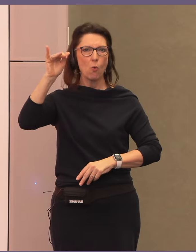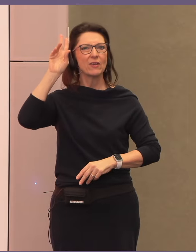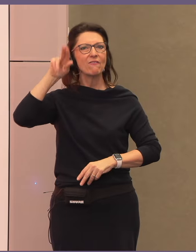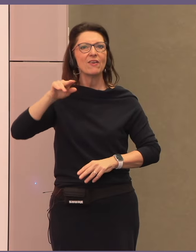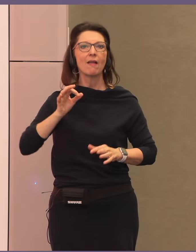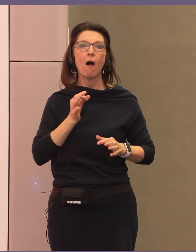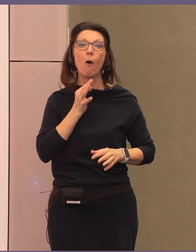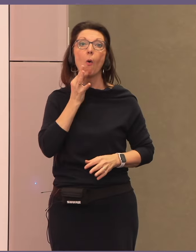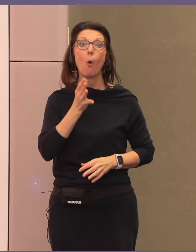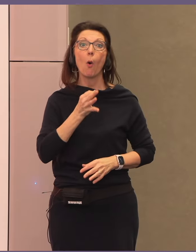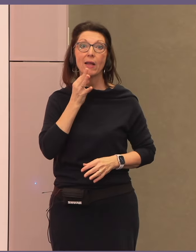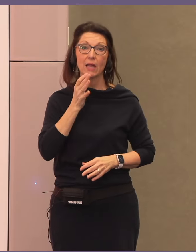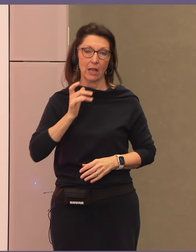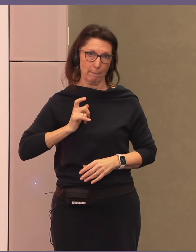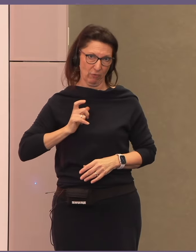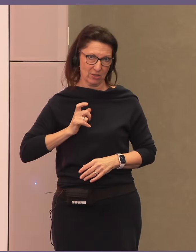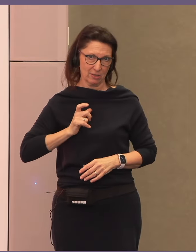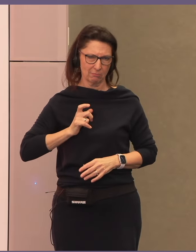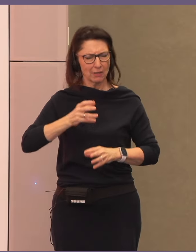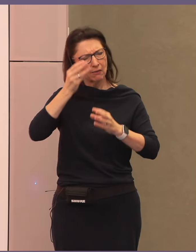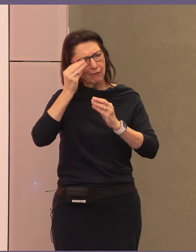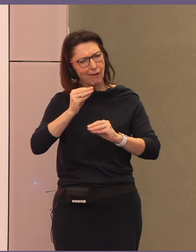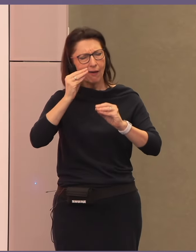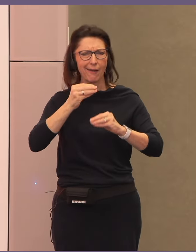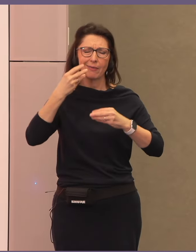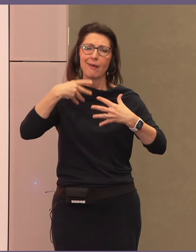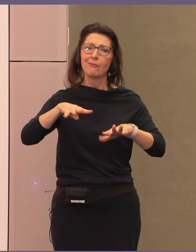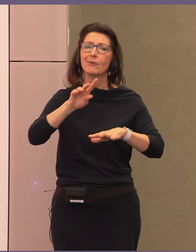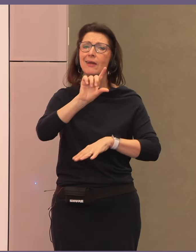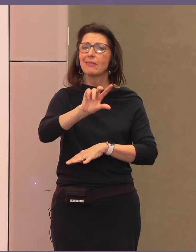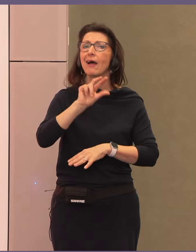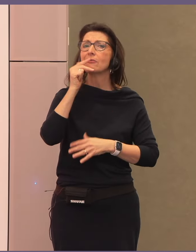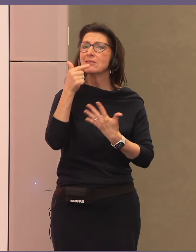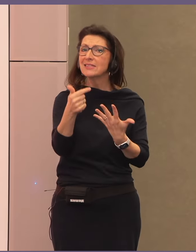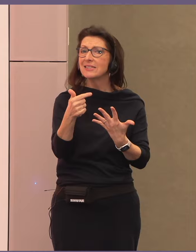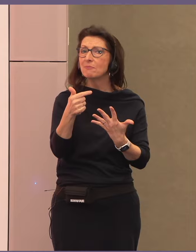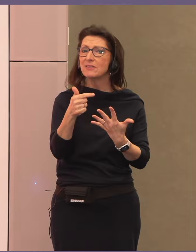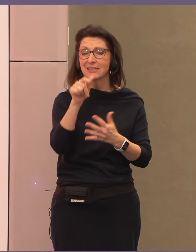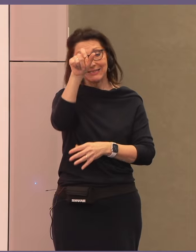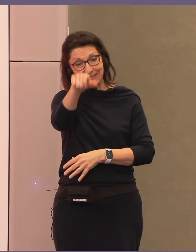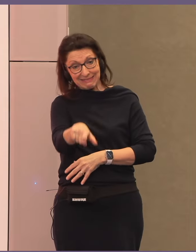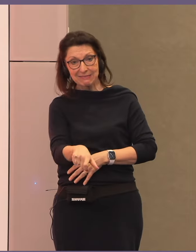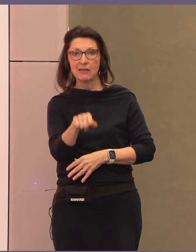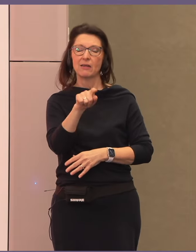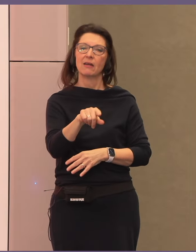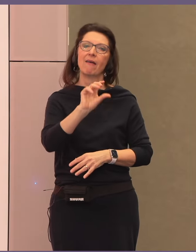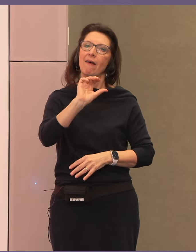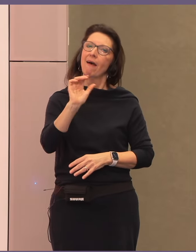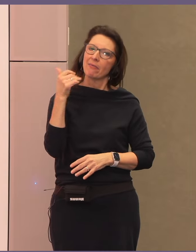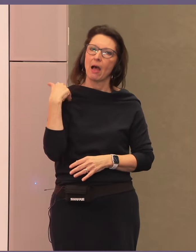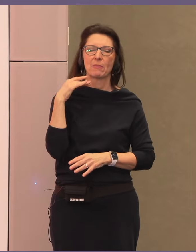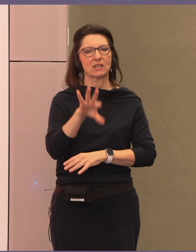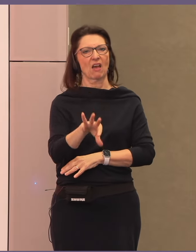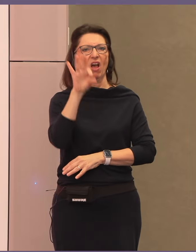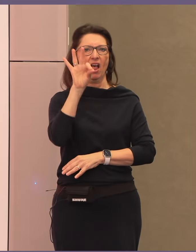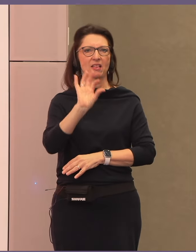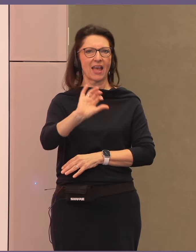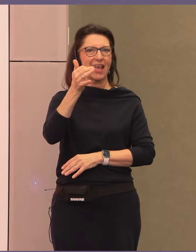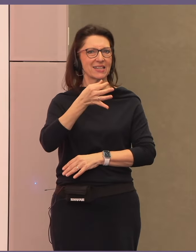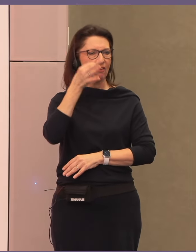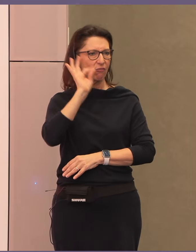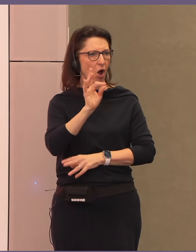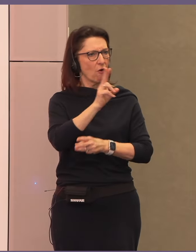Es folgten zahlreiche Ehrungen. 1973 wählte die Akademie der Wissenschaften Bertha Kalik als erste Frau zum ordentlichen, also